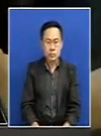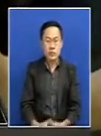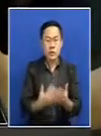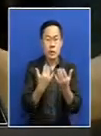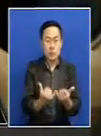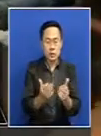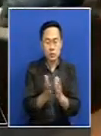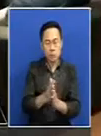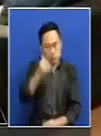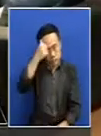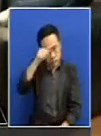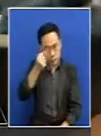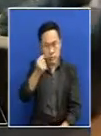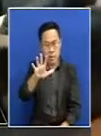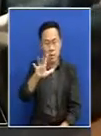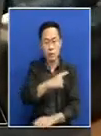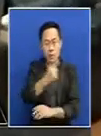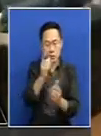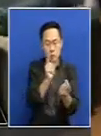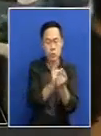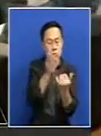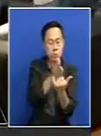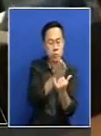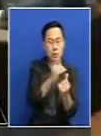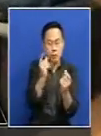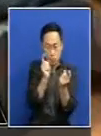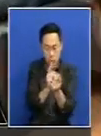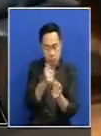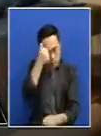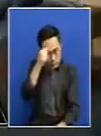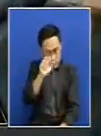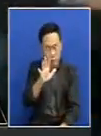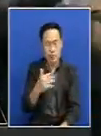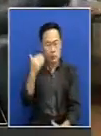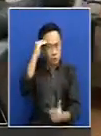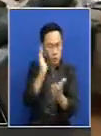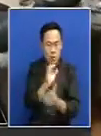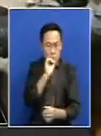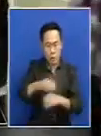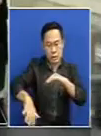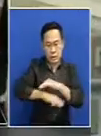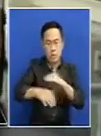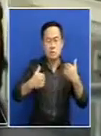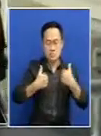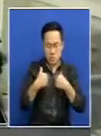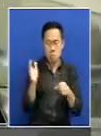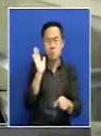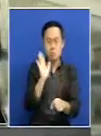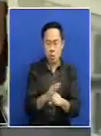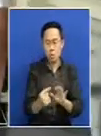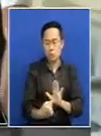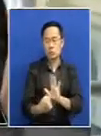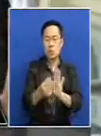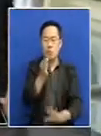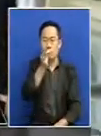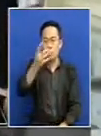จนถึงวันนี้ผ่านมา15วันแล้วนับจากวันพบศพแม้นายตำรวจระดับสูงยังคงยืนยันว่ามีหลักฐานเพียงพอที่จะดำเนินคดี